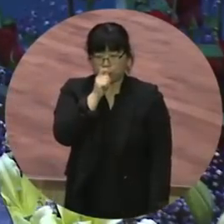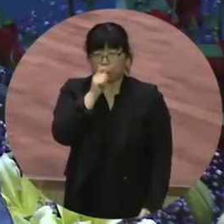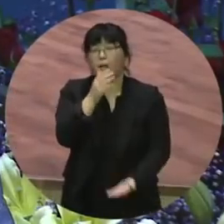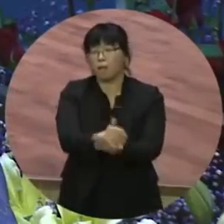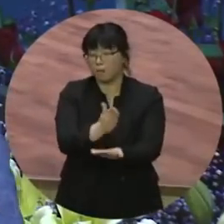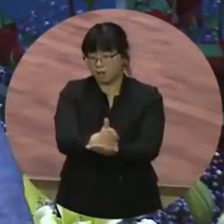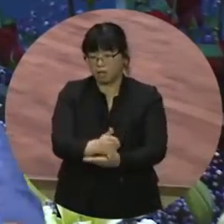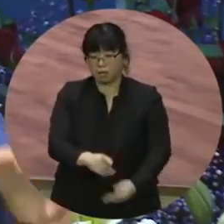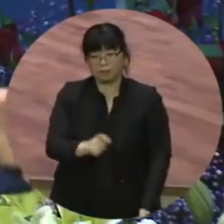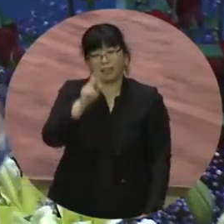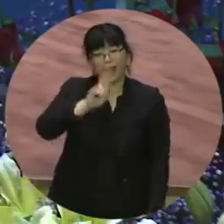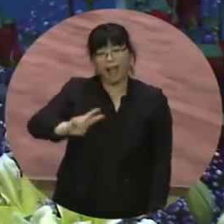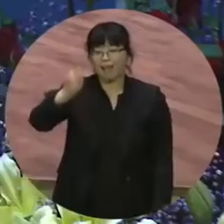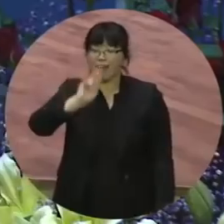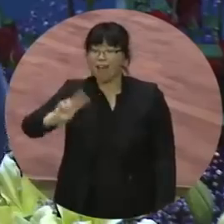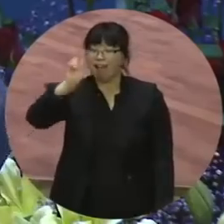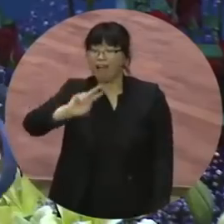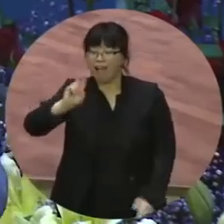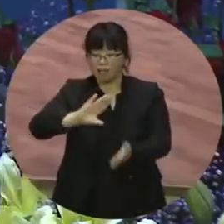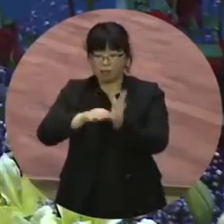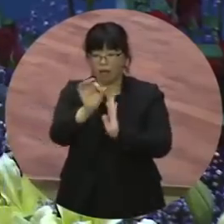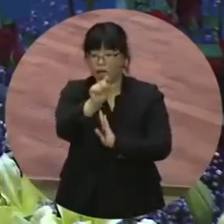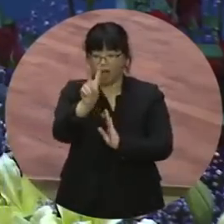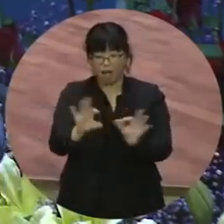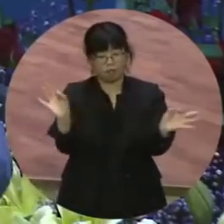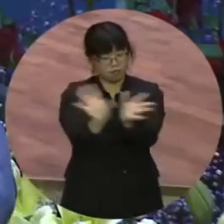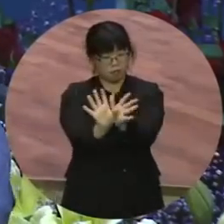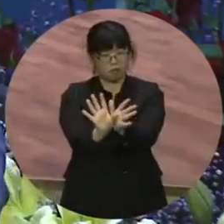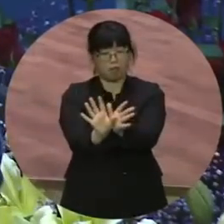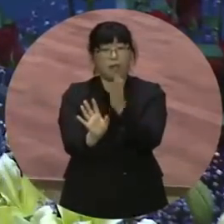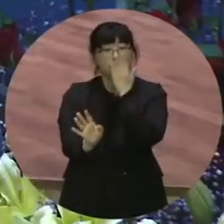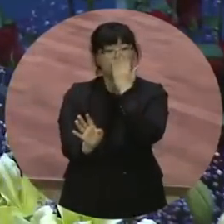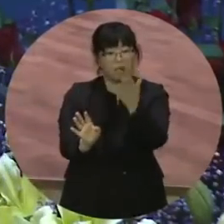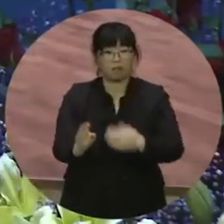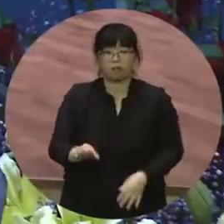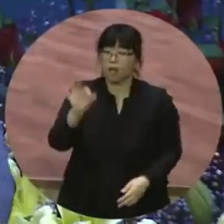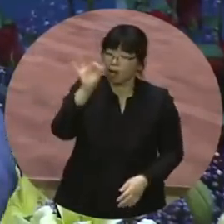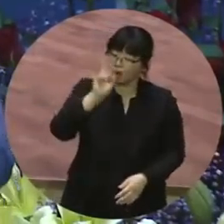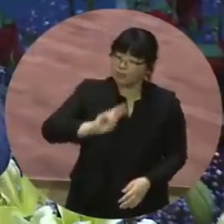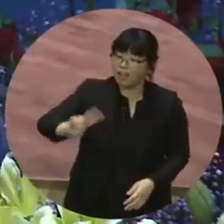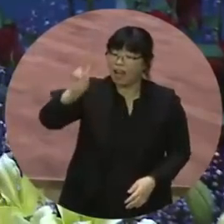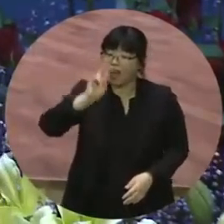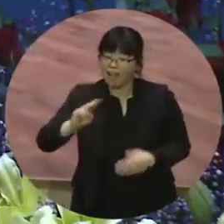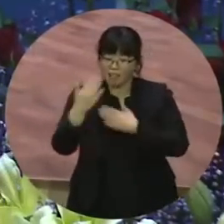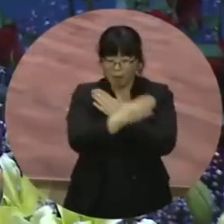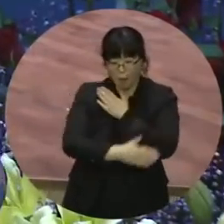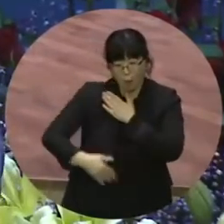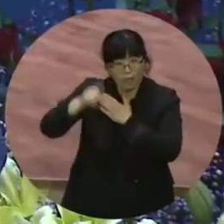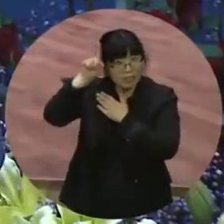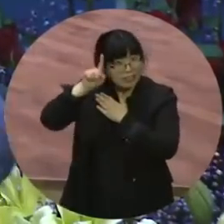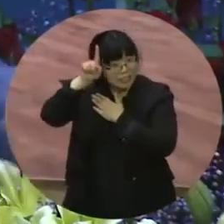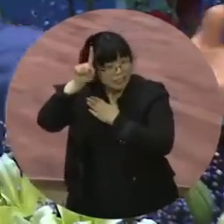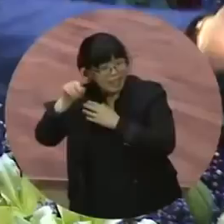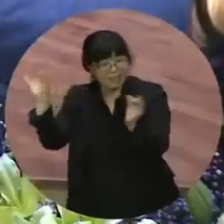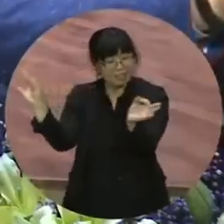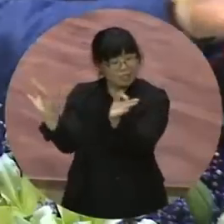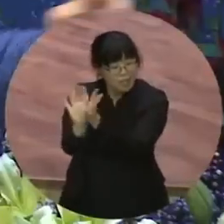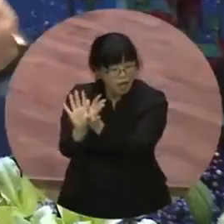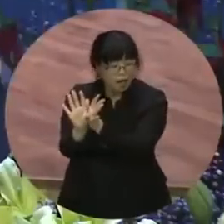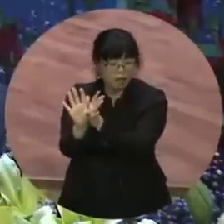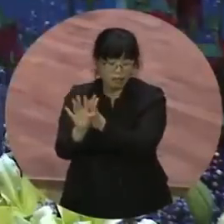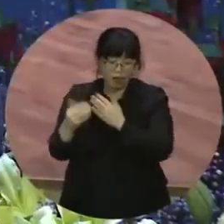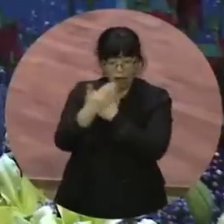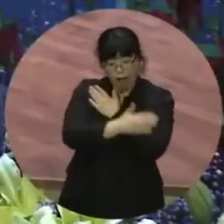그 찬송을 부르면 큰 마음이 절고, 마음속에 모든 이 스트레스가, 모든 이 염려증이 다